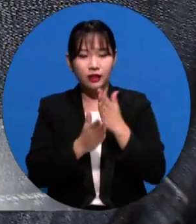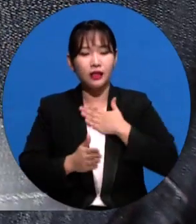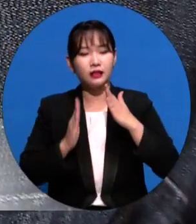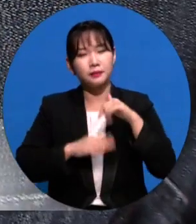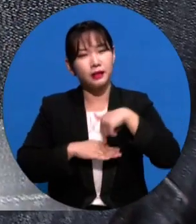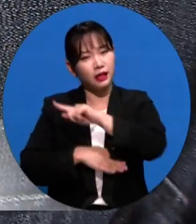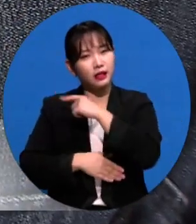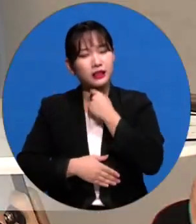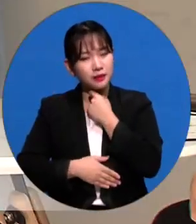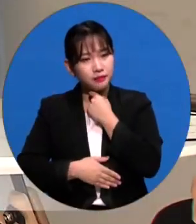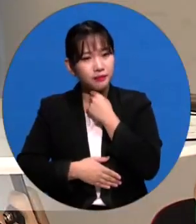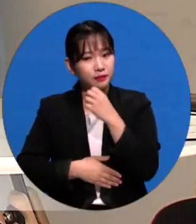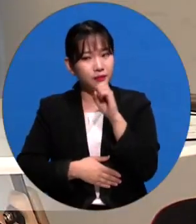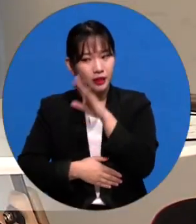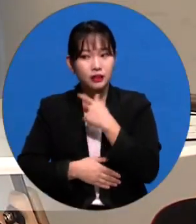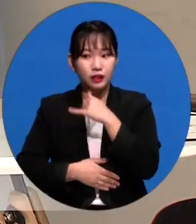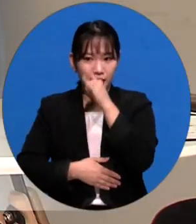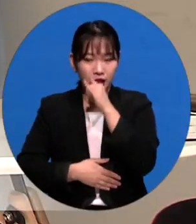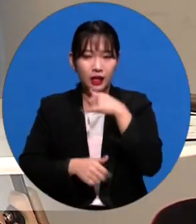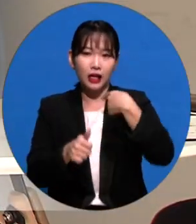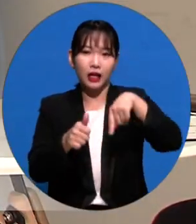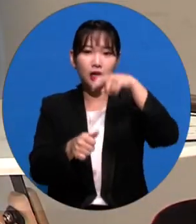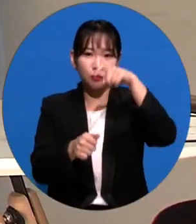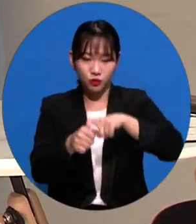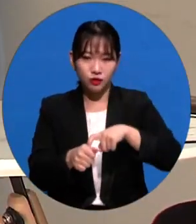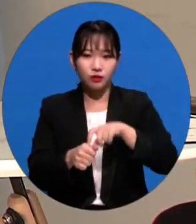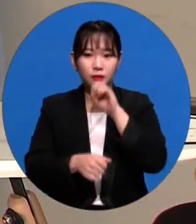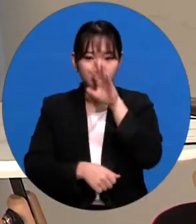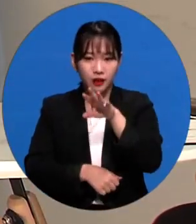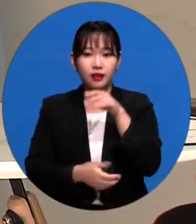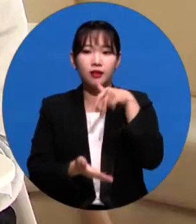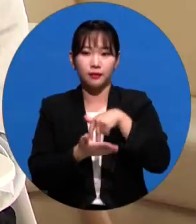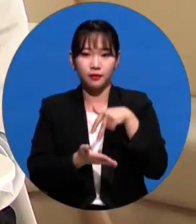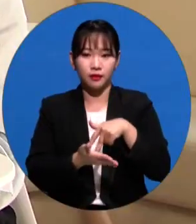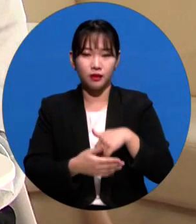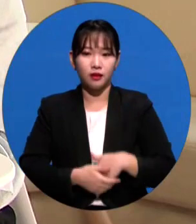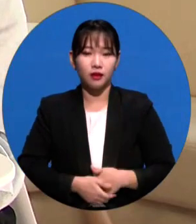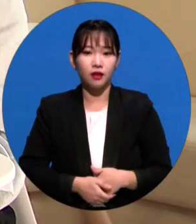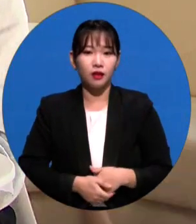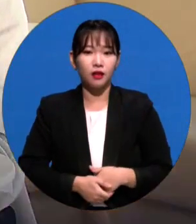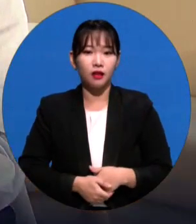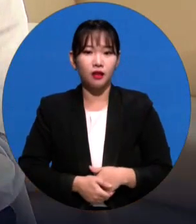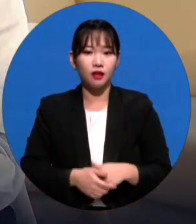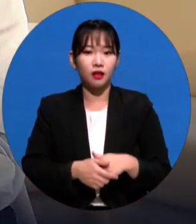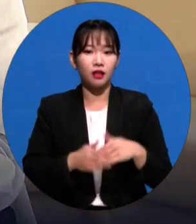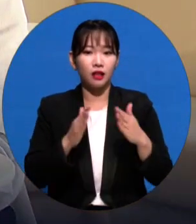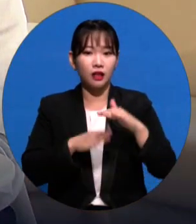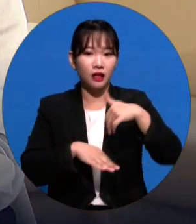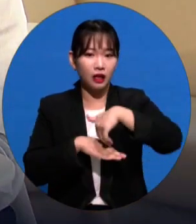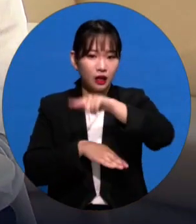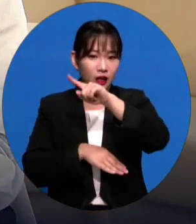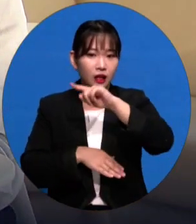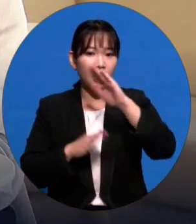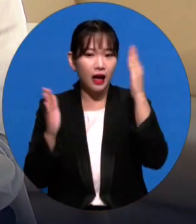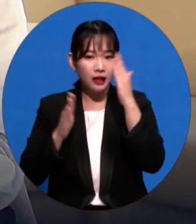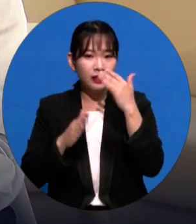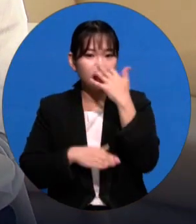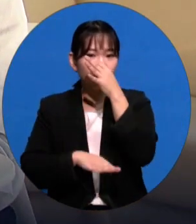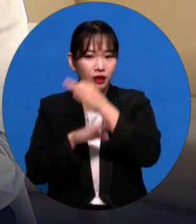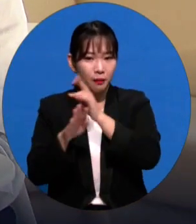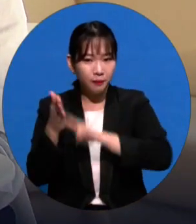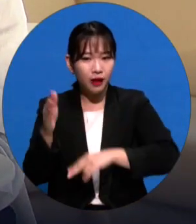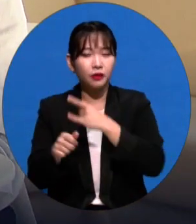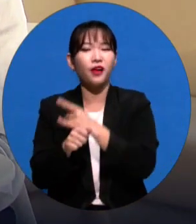하고 싶다고 얘기했다며 지도 차원에서 한 것이라는 입장입니다. 가출을 하게 된 학생들이 성매매 이런 것들도